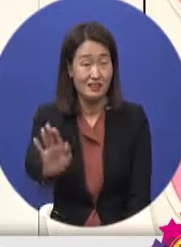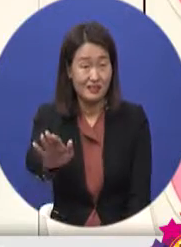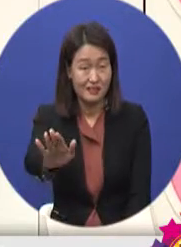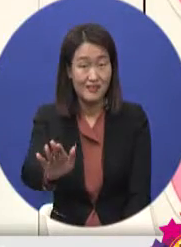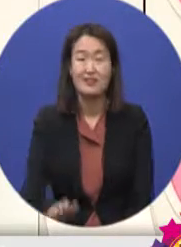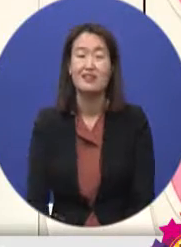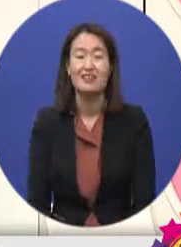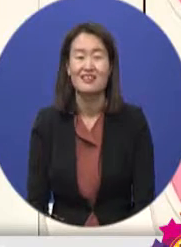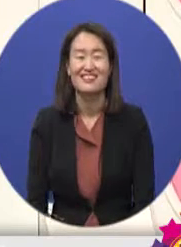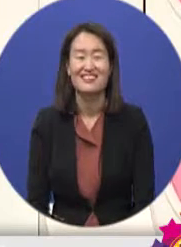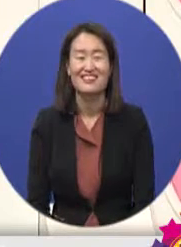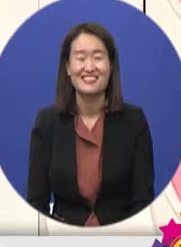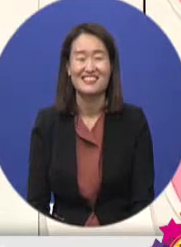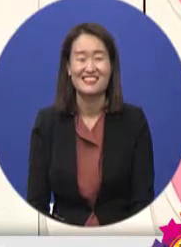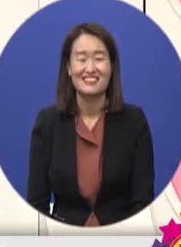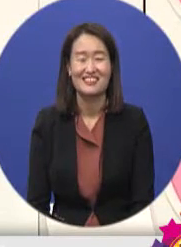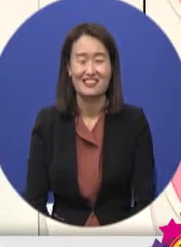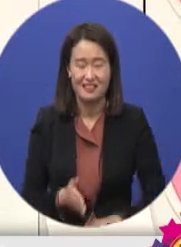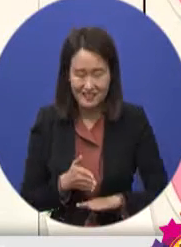이상섭님. 예, 예.